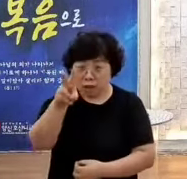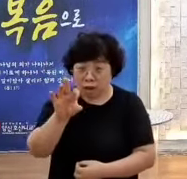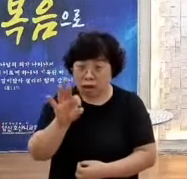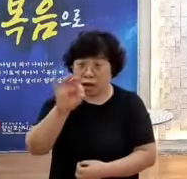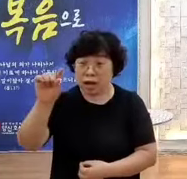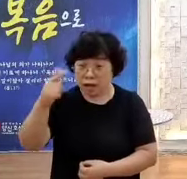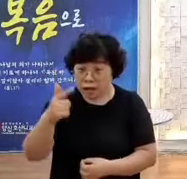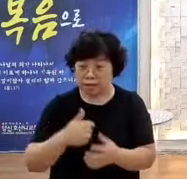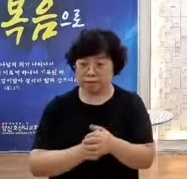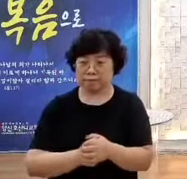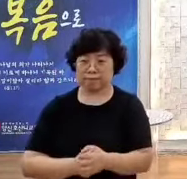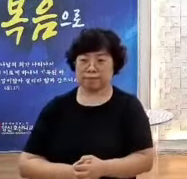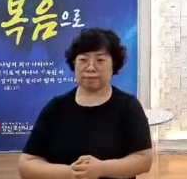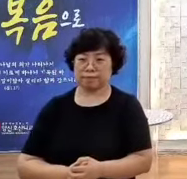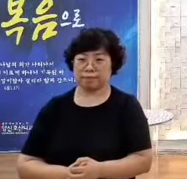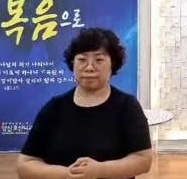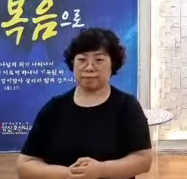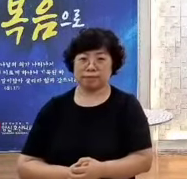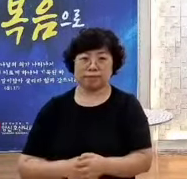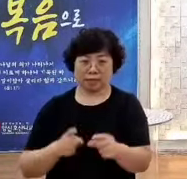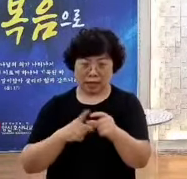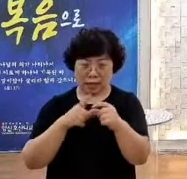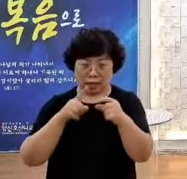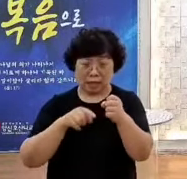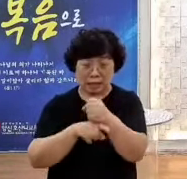제가 설명을 드릴게요. 제가